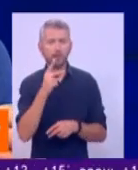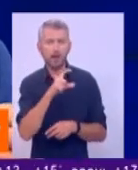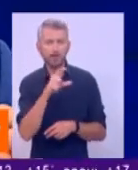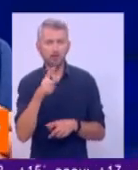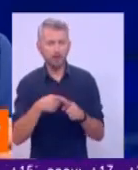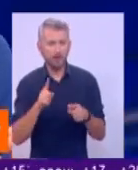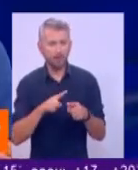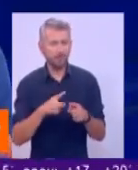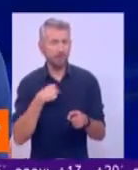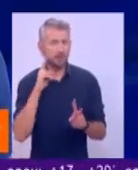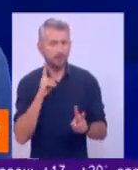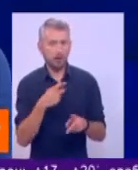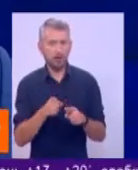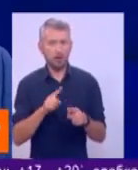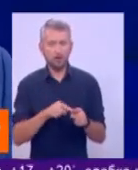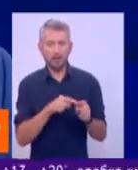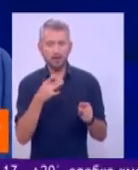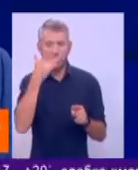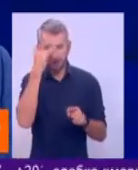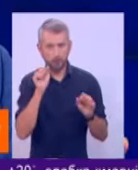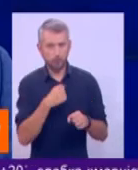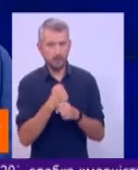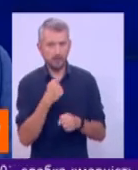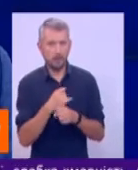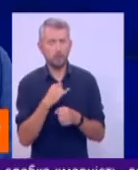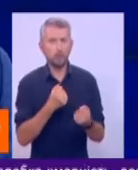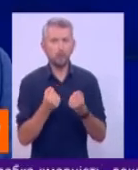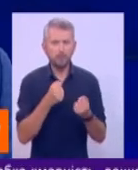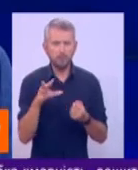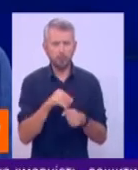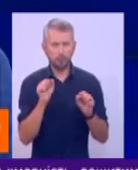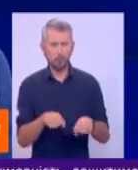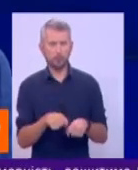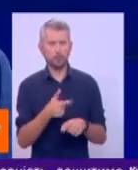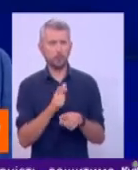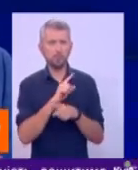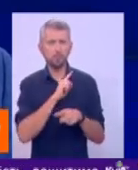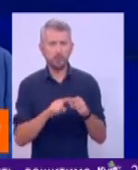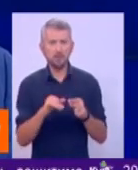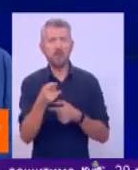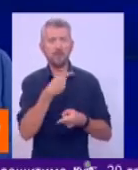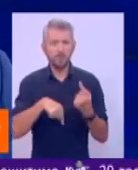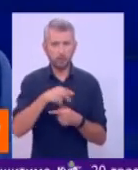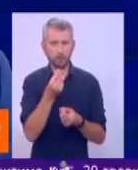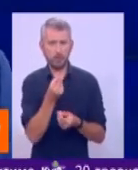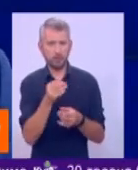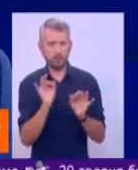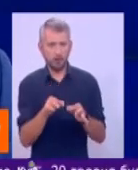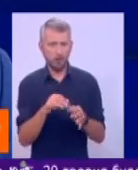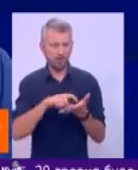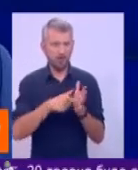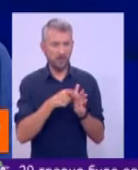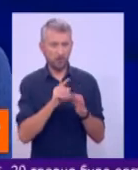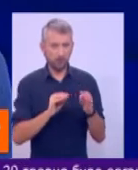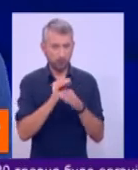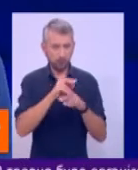это, ну я не знаю, это за лето можно все сделать, да, и укрепить это можно все очень быстро, и вернуть эти деньги, да, продав эти квартиры, потому